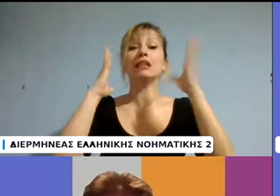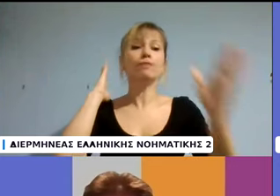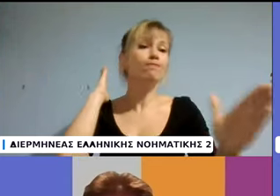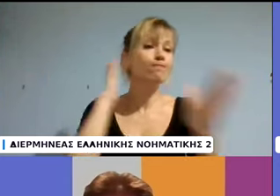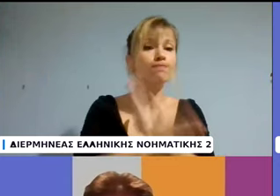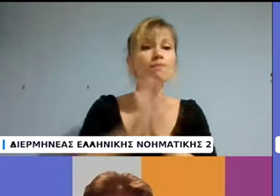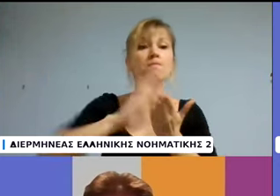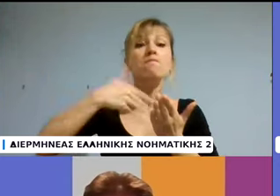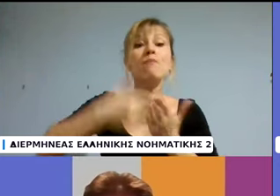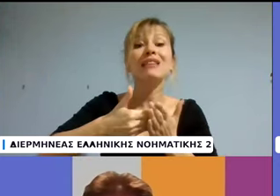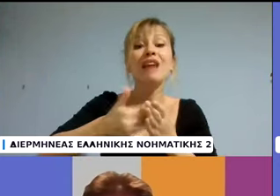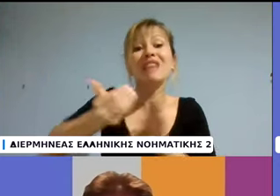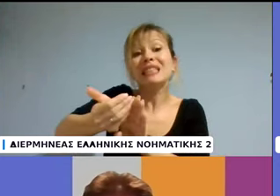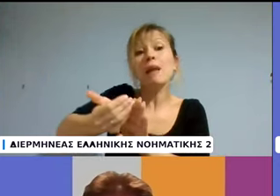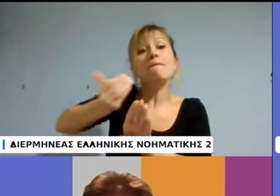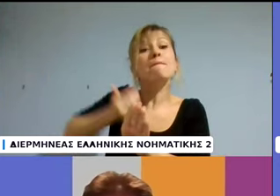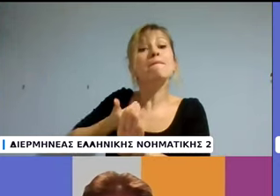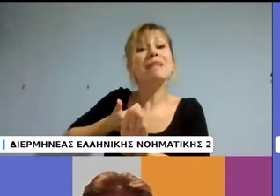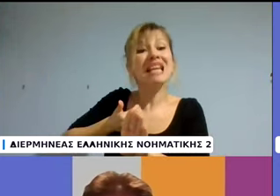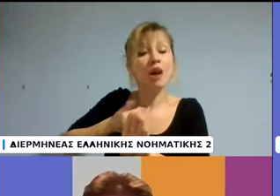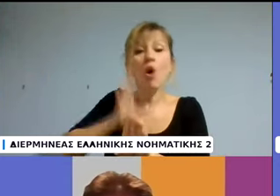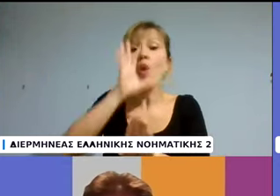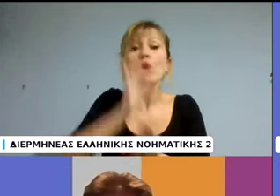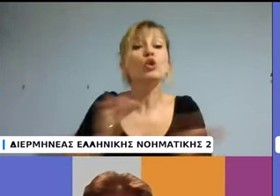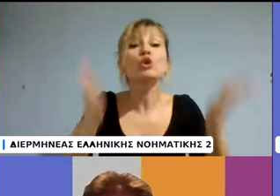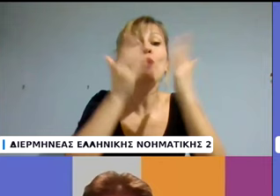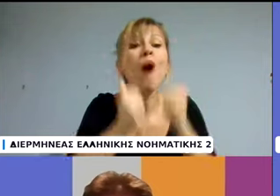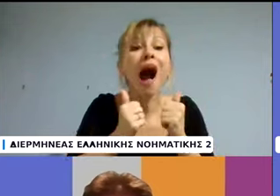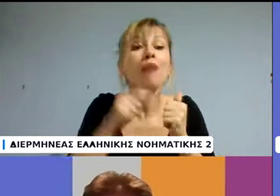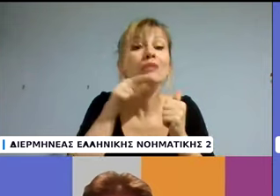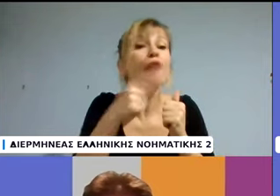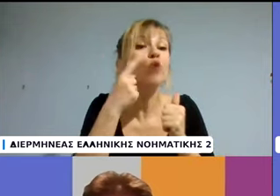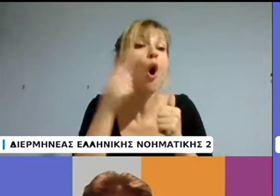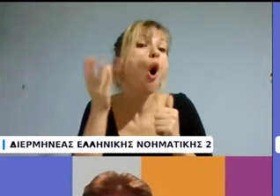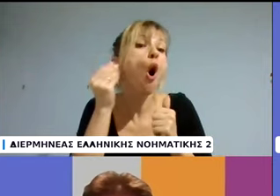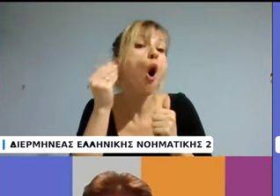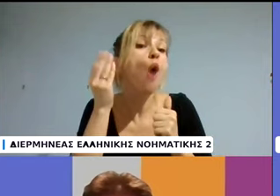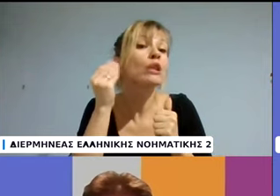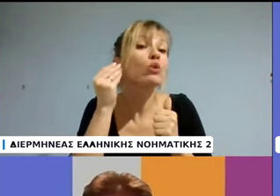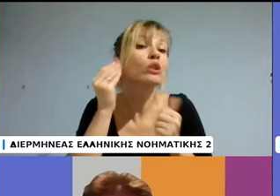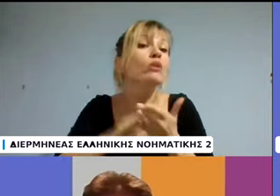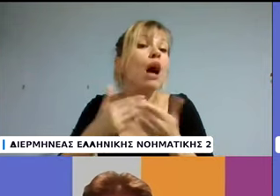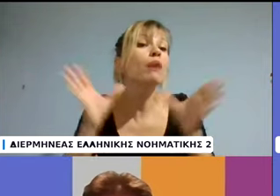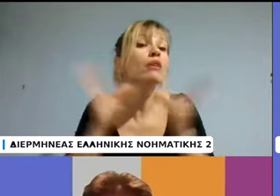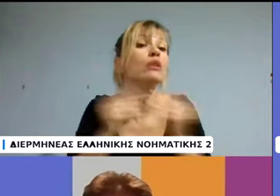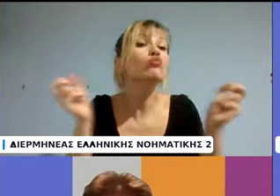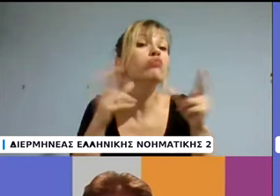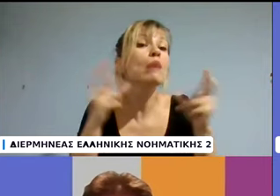σενάριο από πριν, δεν θεωρείται διερμηνέας. Και αναφέρεται στο κομμάτι της οπτικοακουστικής μετάφρασης του υπότιτλους.